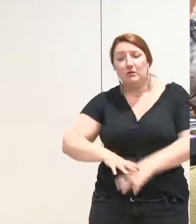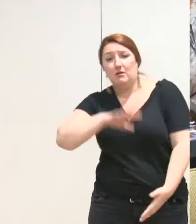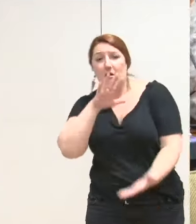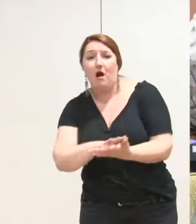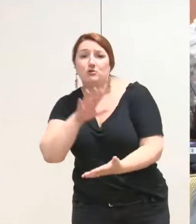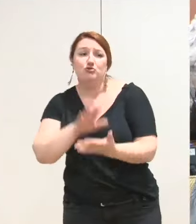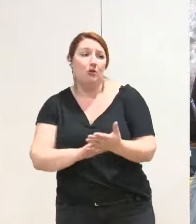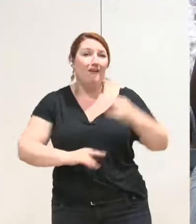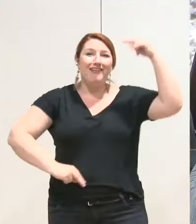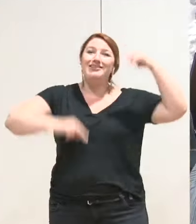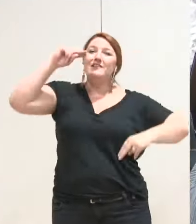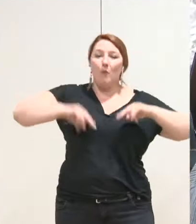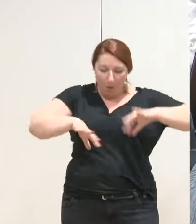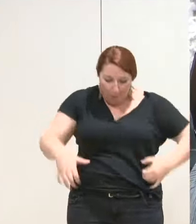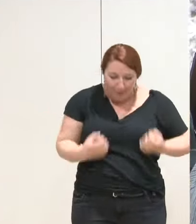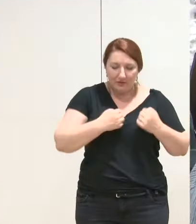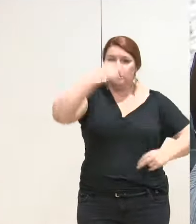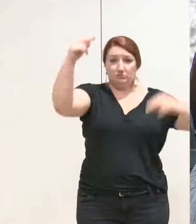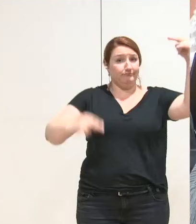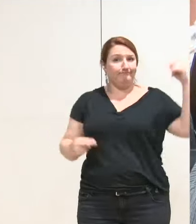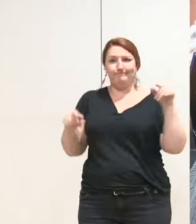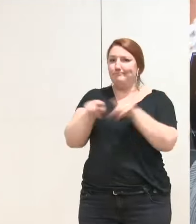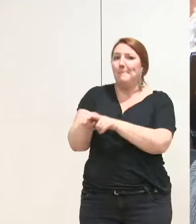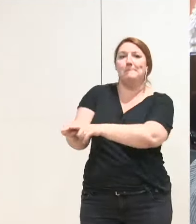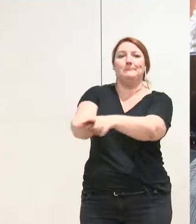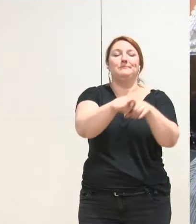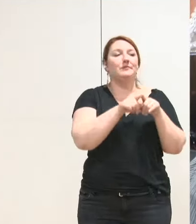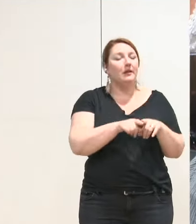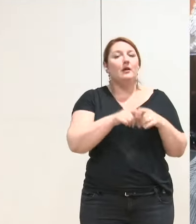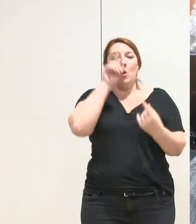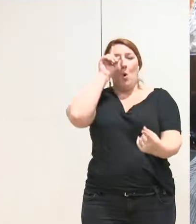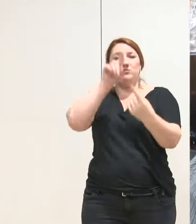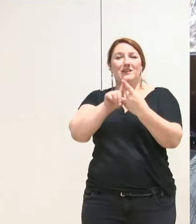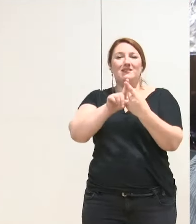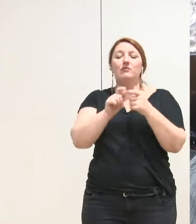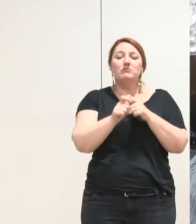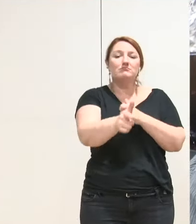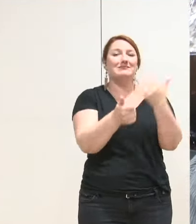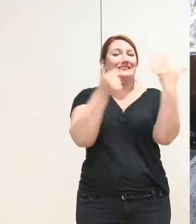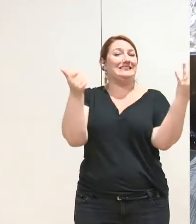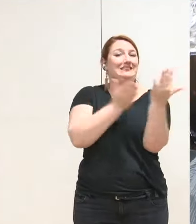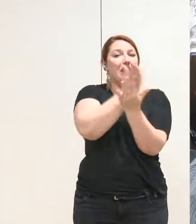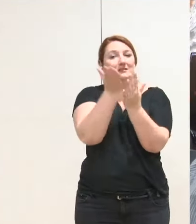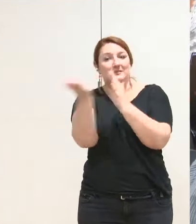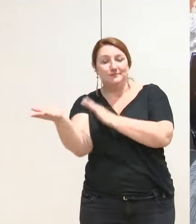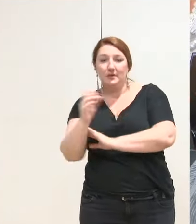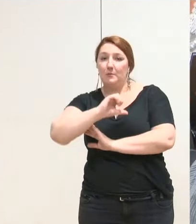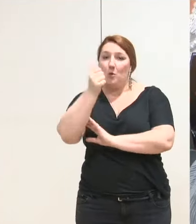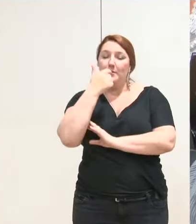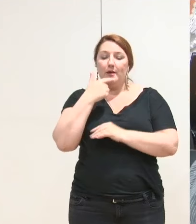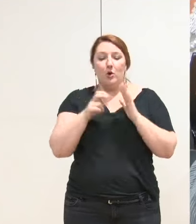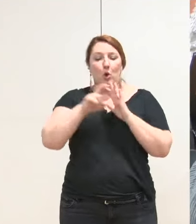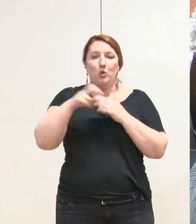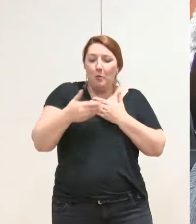pratique cet objectif général se décline en six axes d'abord valoriser tous les territoires de montagne proche de